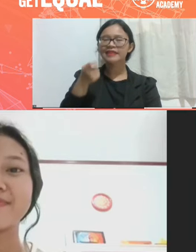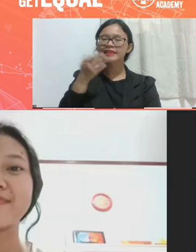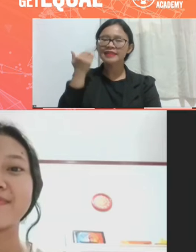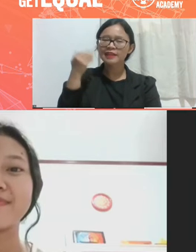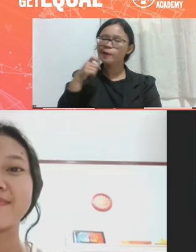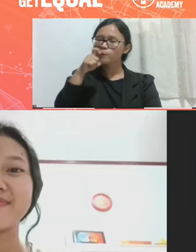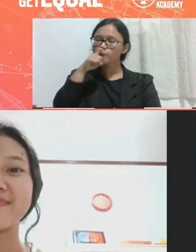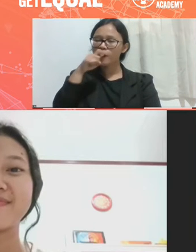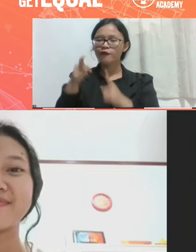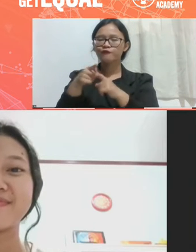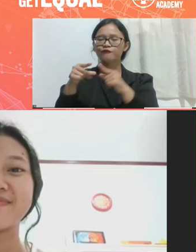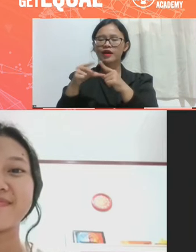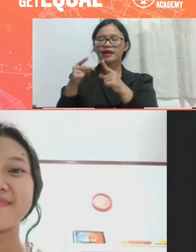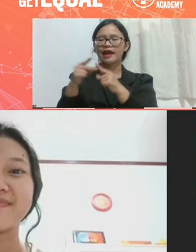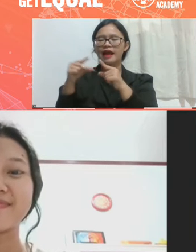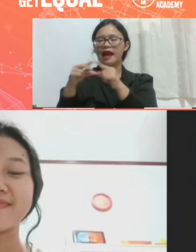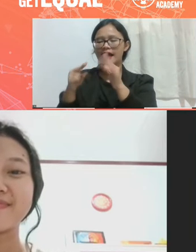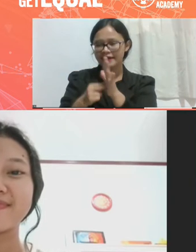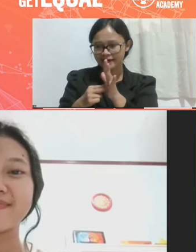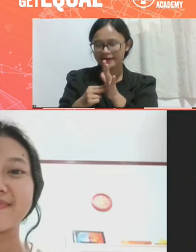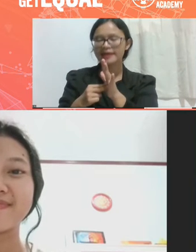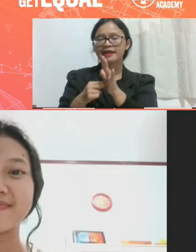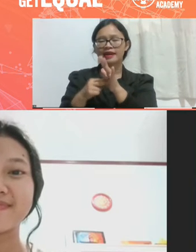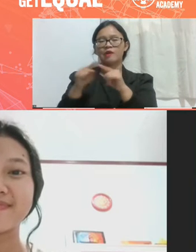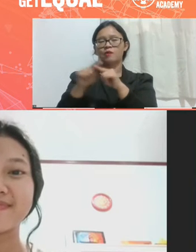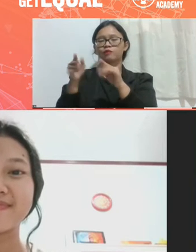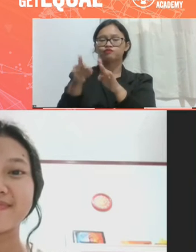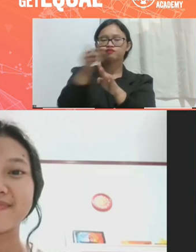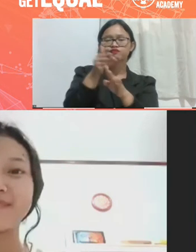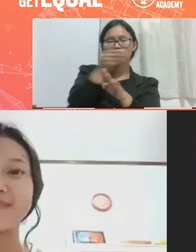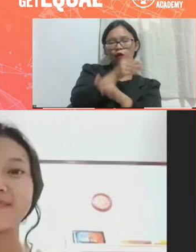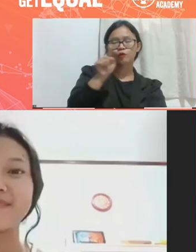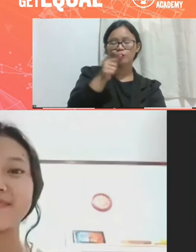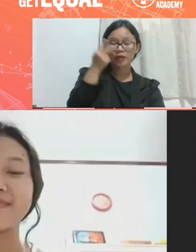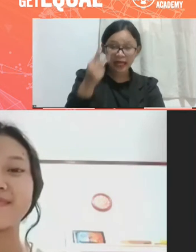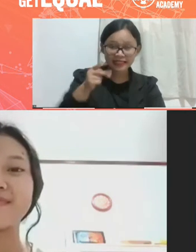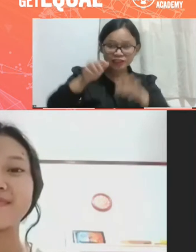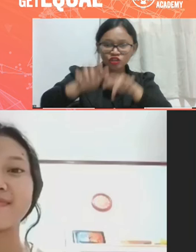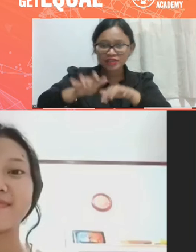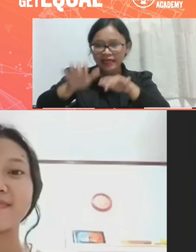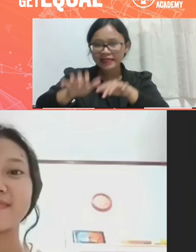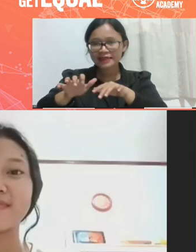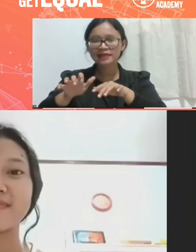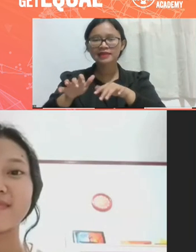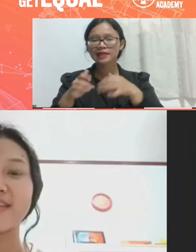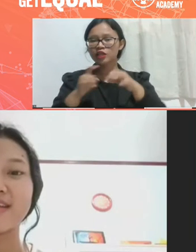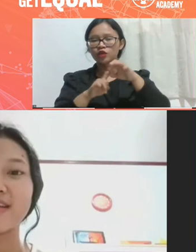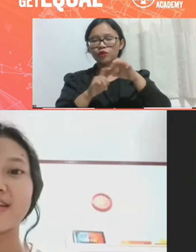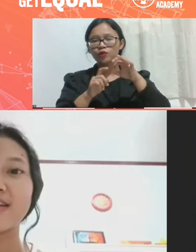Farhan dan juga Pak Budiman Sujatmiko. Sebelumnya, saya coba buka kolom chat dulu ya, kalau ada